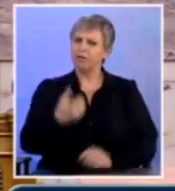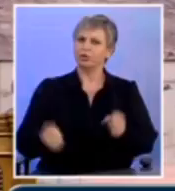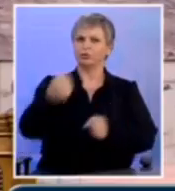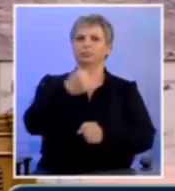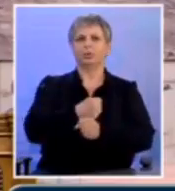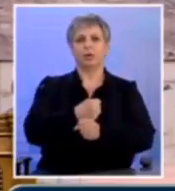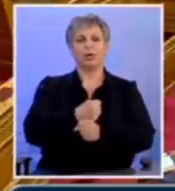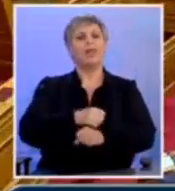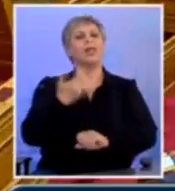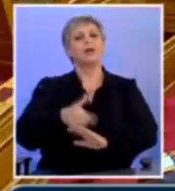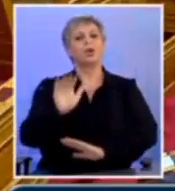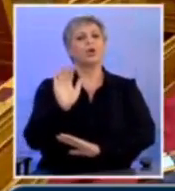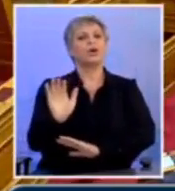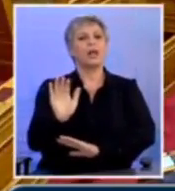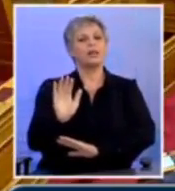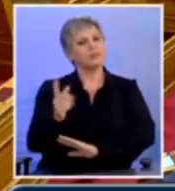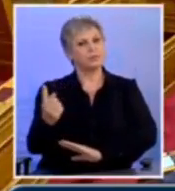βρίσκεται ήδη...